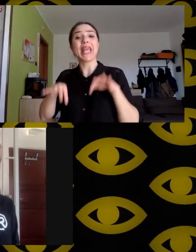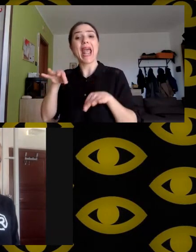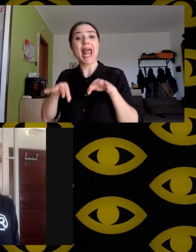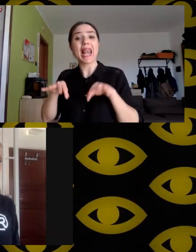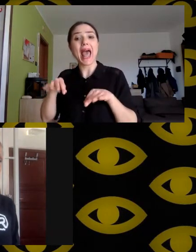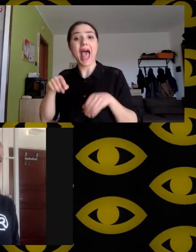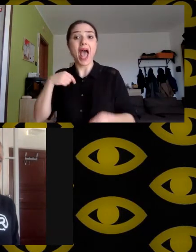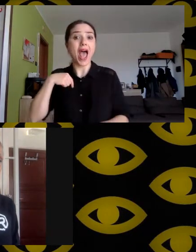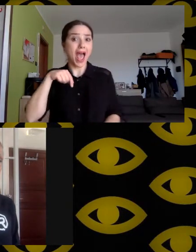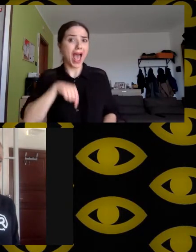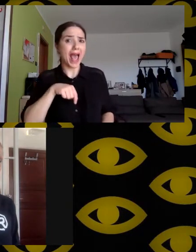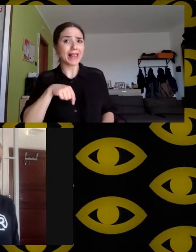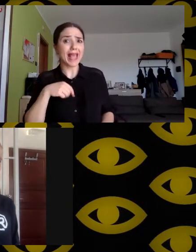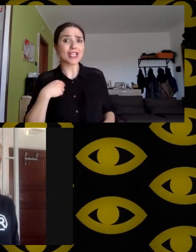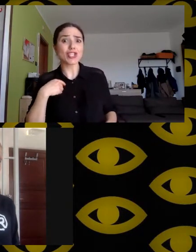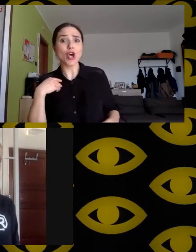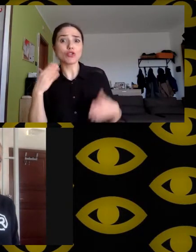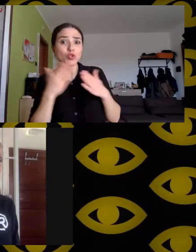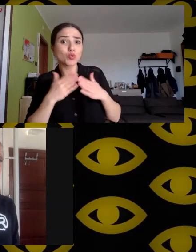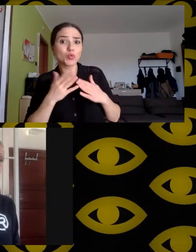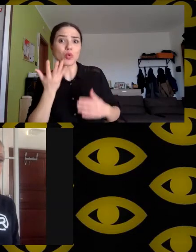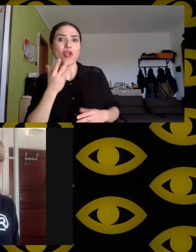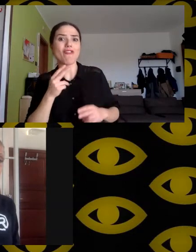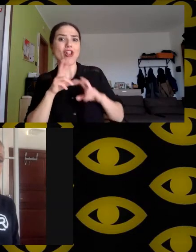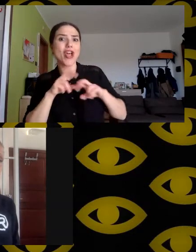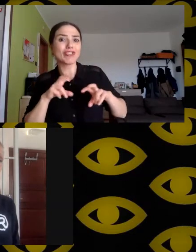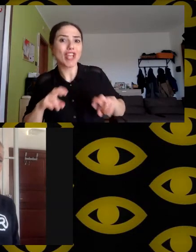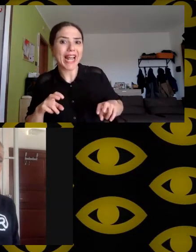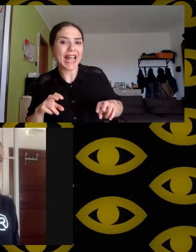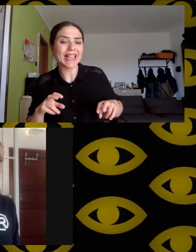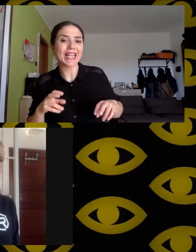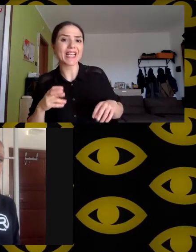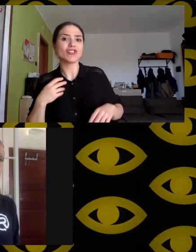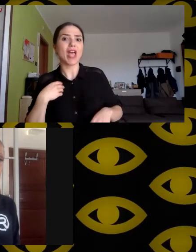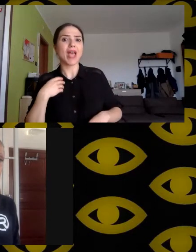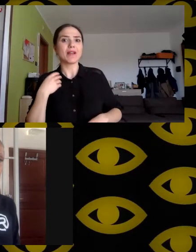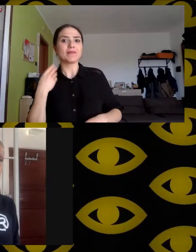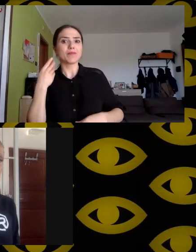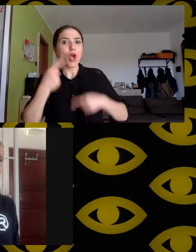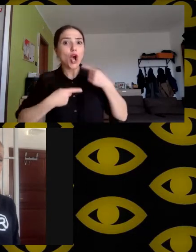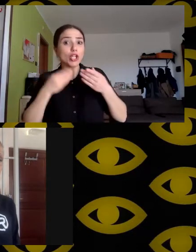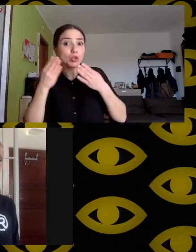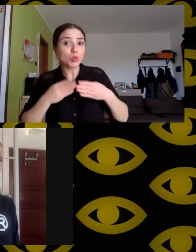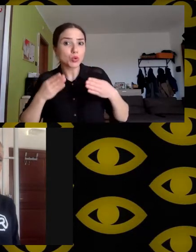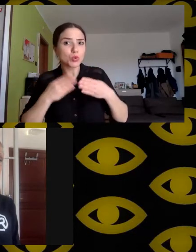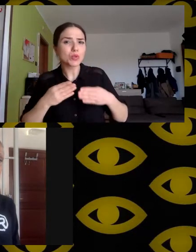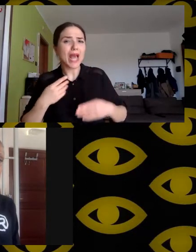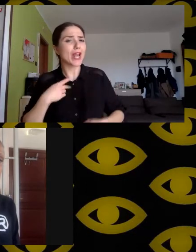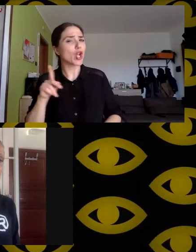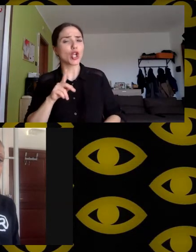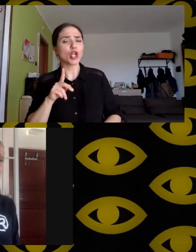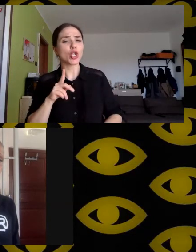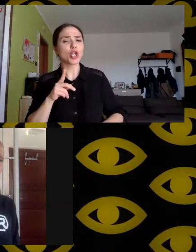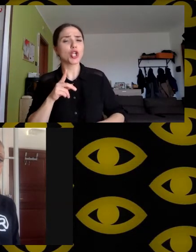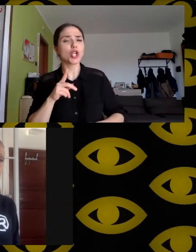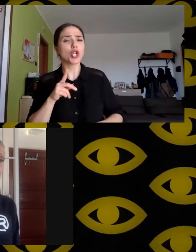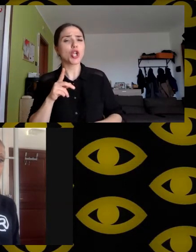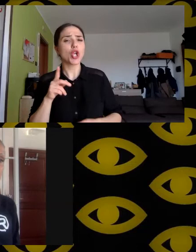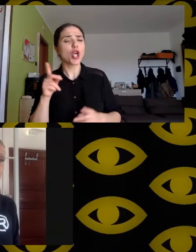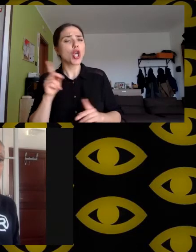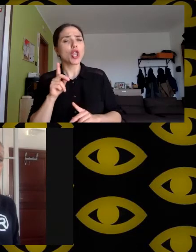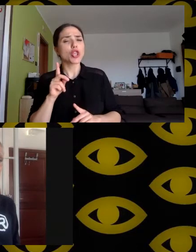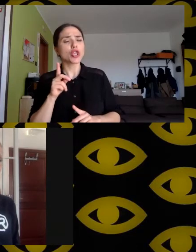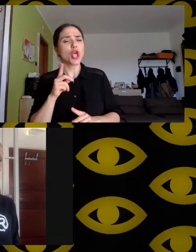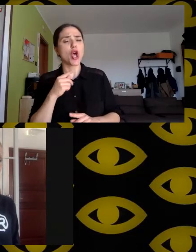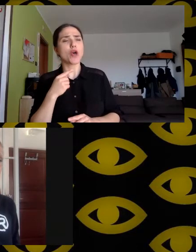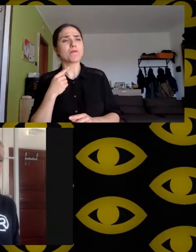studia per migliorarsi, per avere competenze, e non permetto a nessuno di parlare della disabilità con così tanta